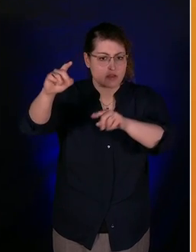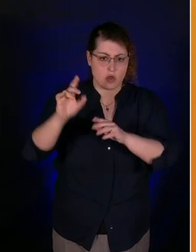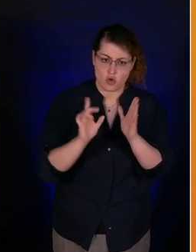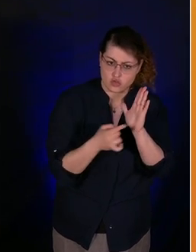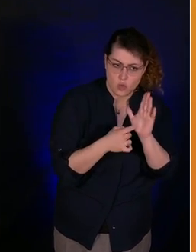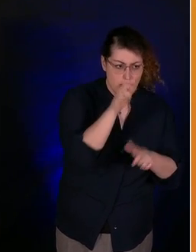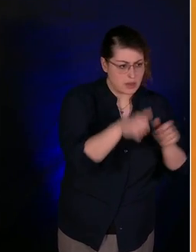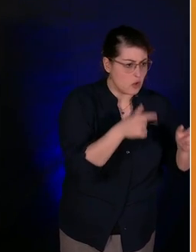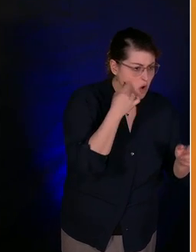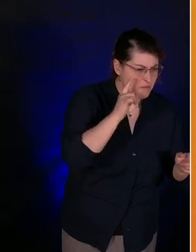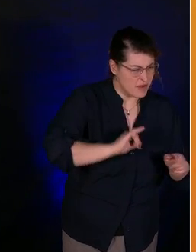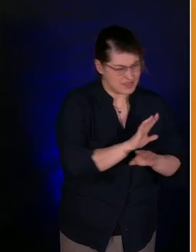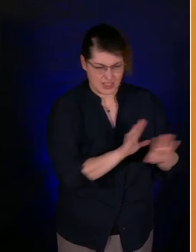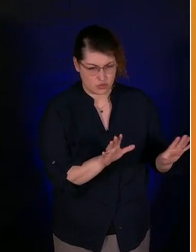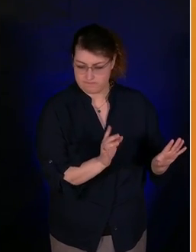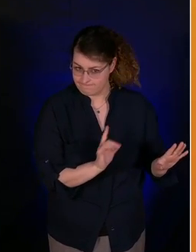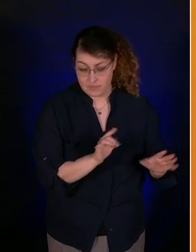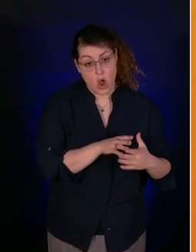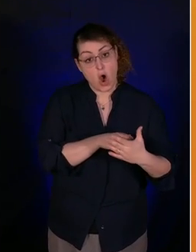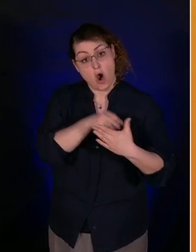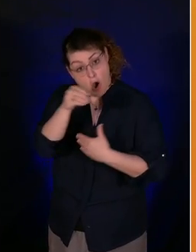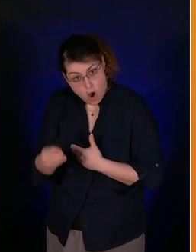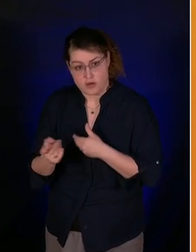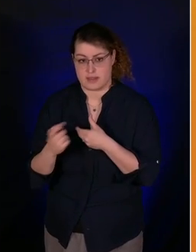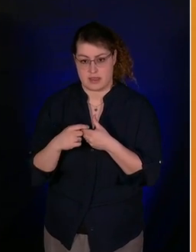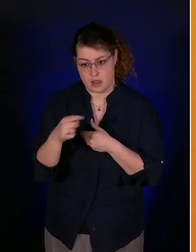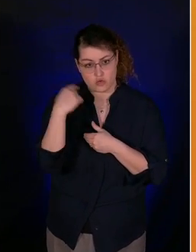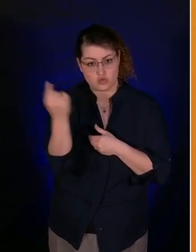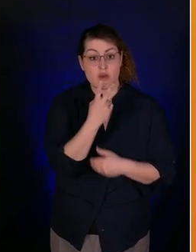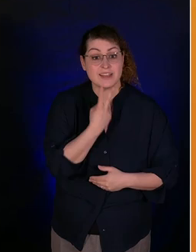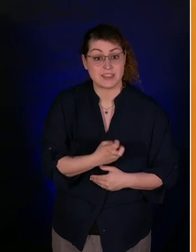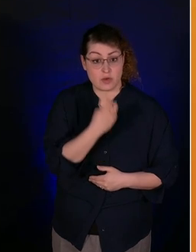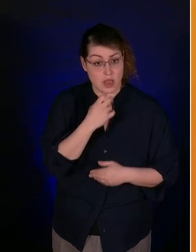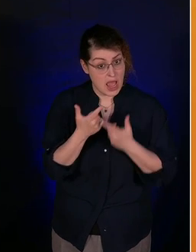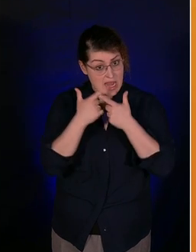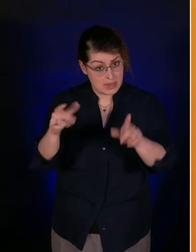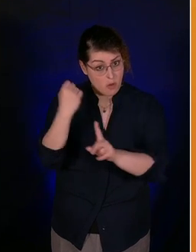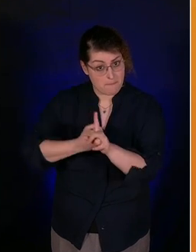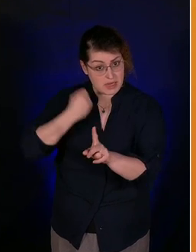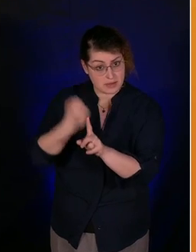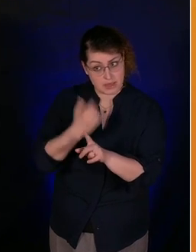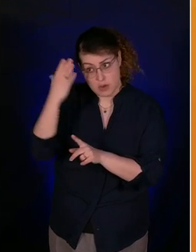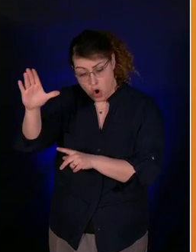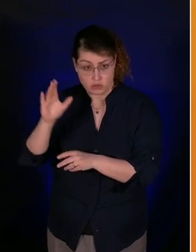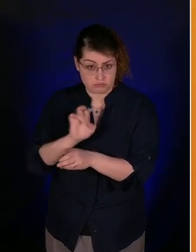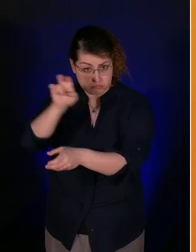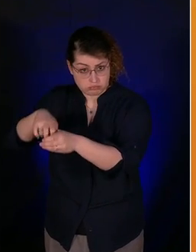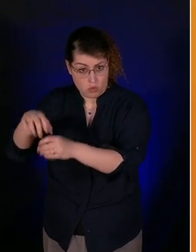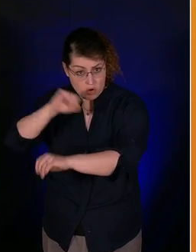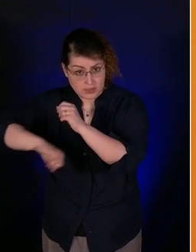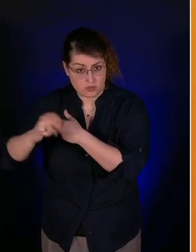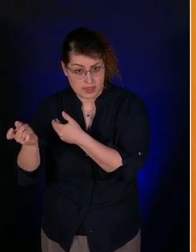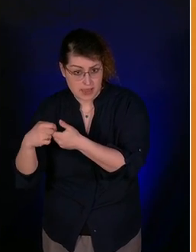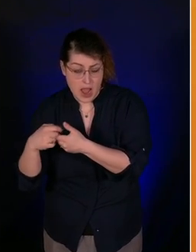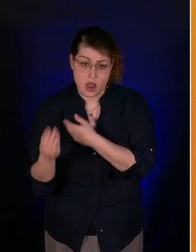ou des travailleuses. En dehors de la CGT, chaque citoyen est libre de militer dans une autre organisation